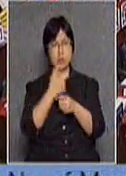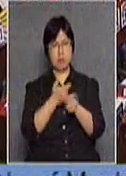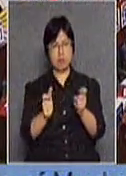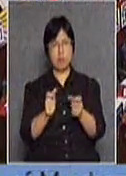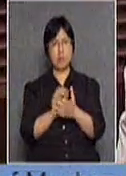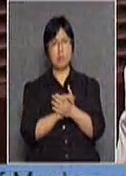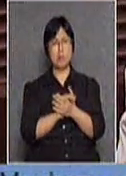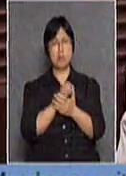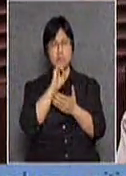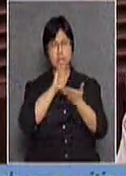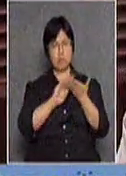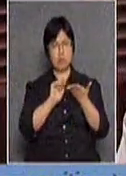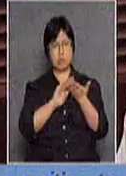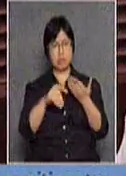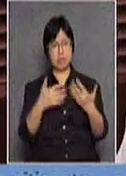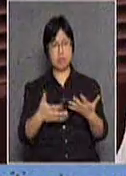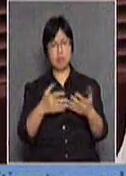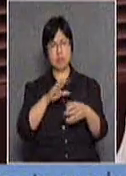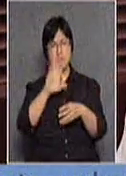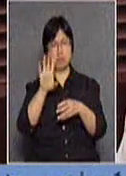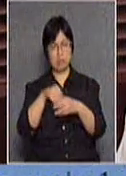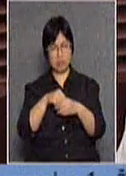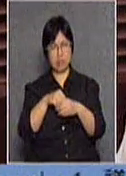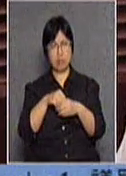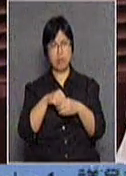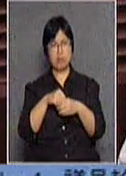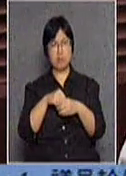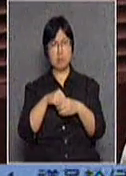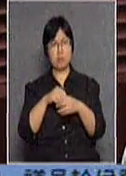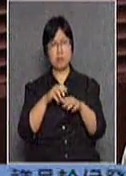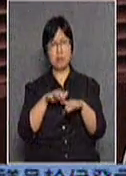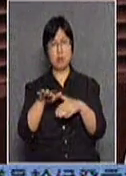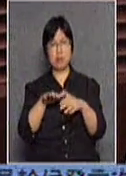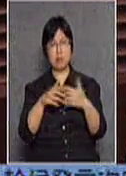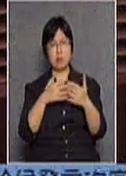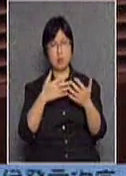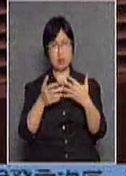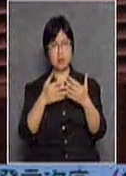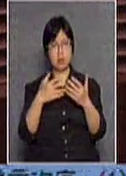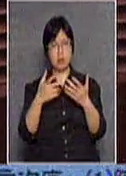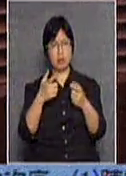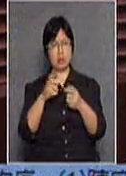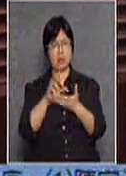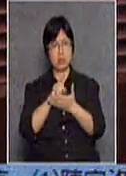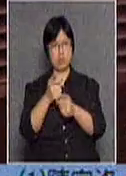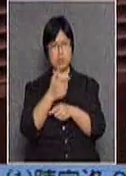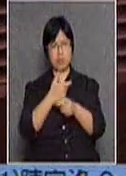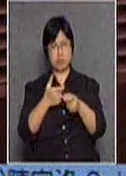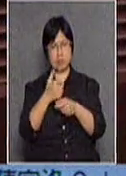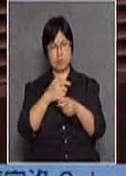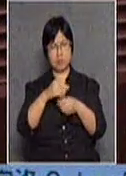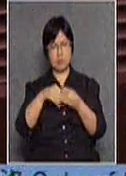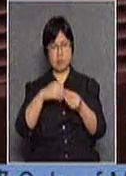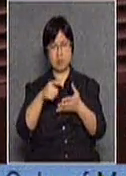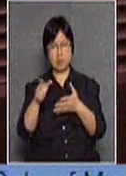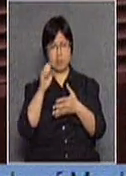想澄清嘅就係，其實而家我哋納入咧就係納入海事處全年嘅營運開支。若然議員論述咧只